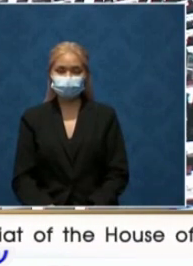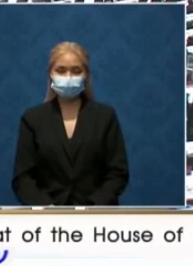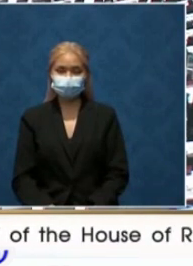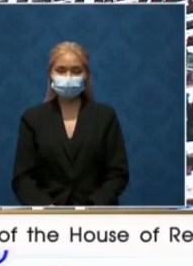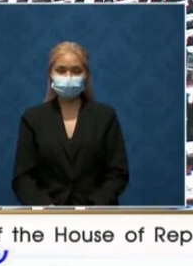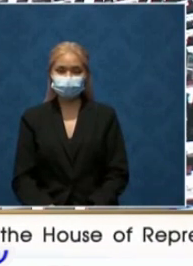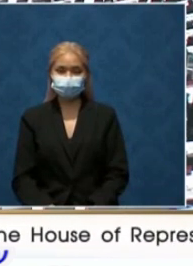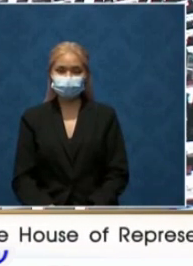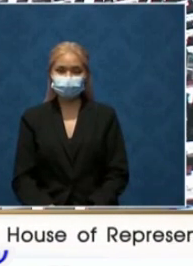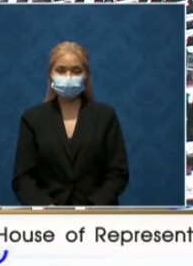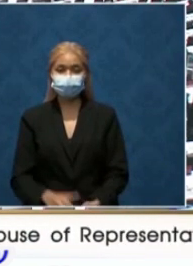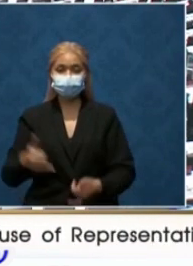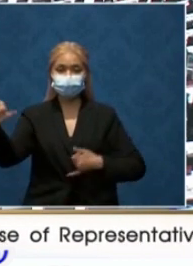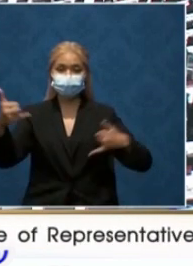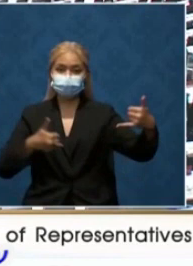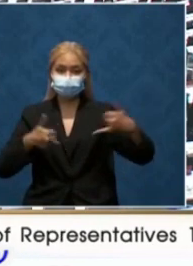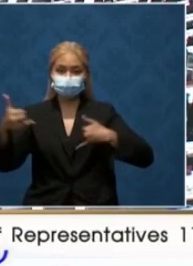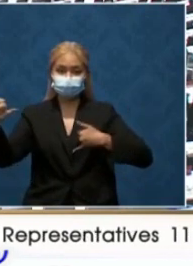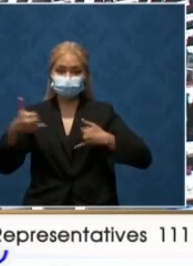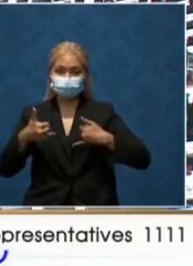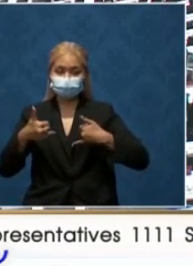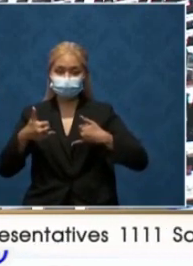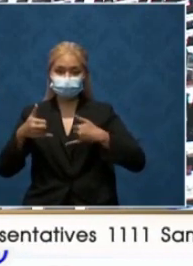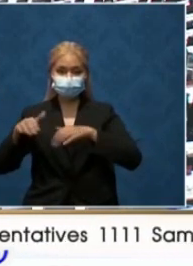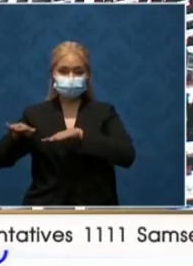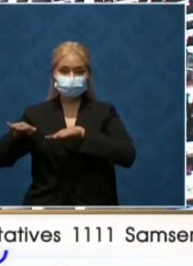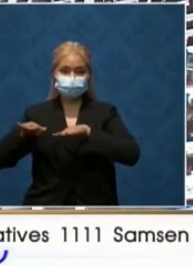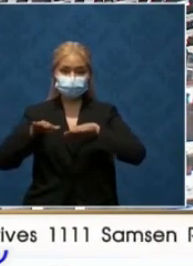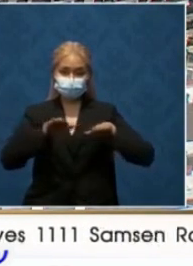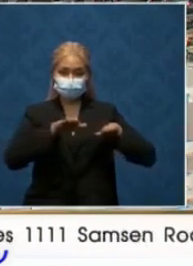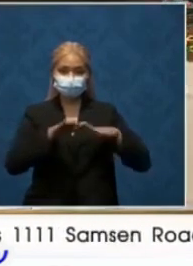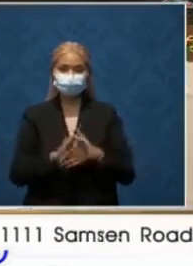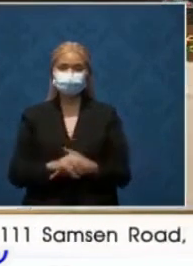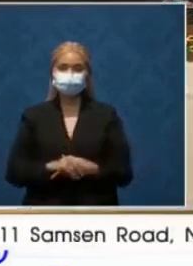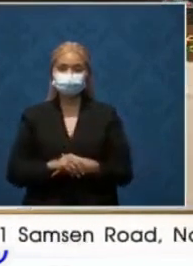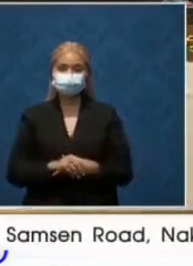พร้อมพอสมควรแล้วนะครับปิดการแสดงตนครับ